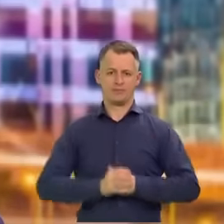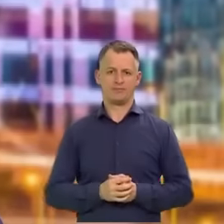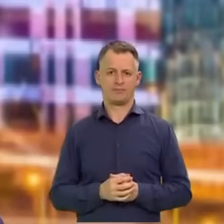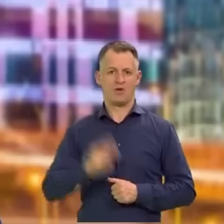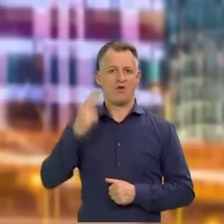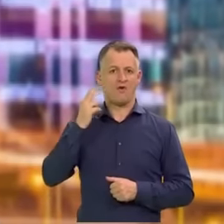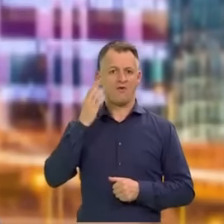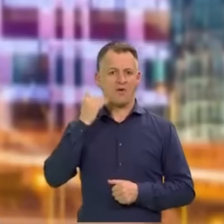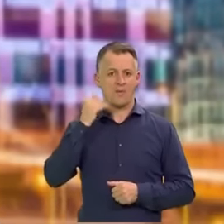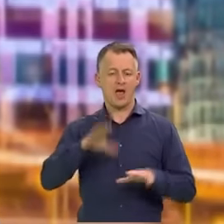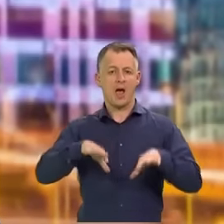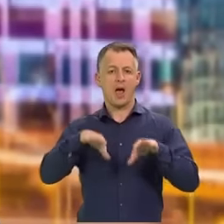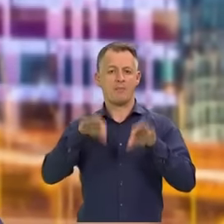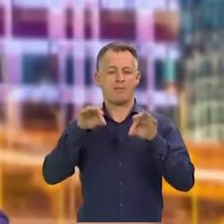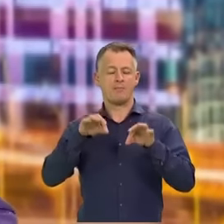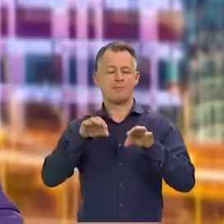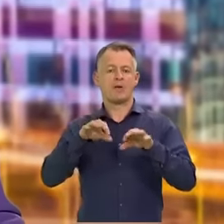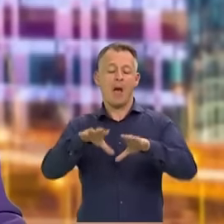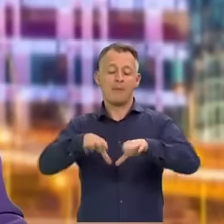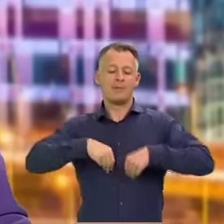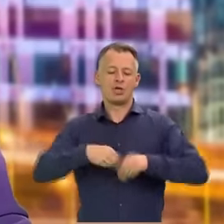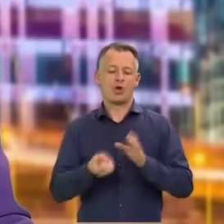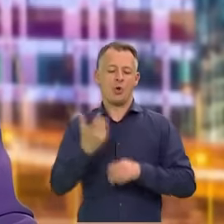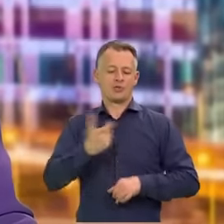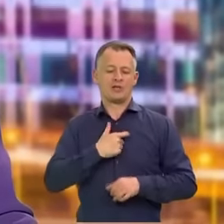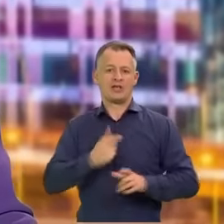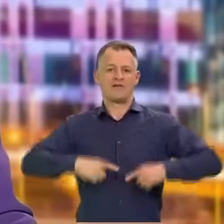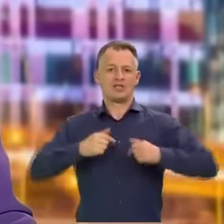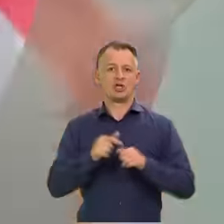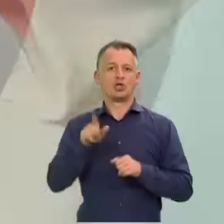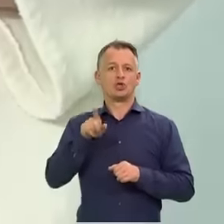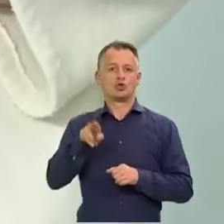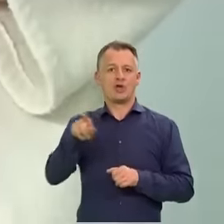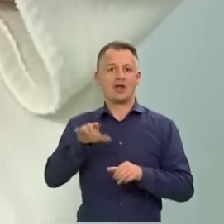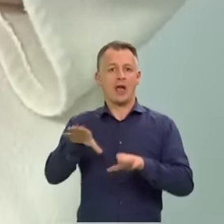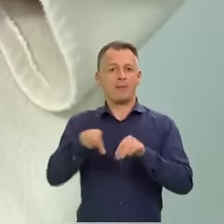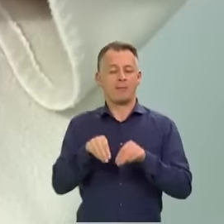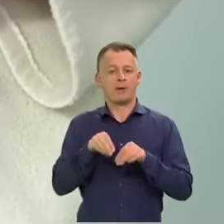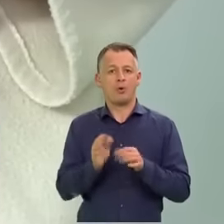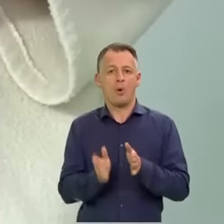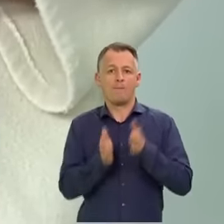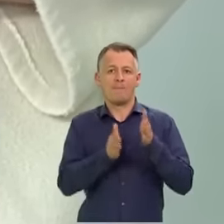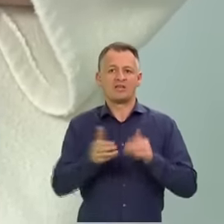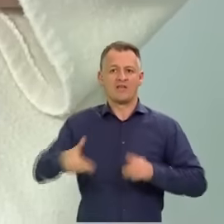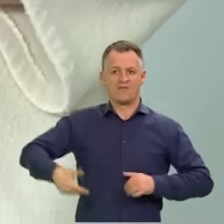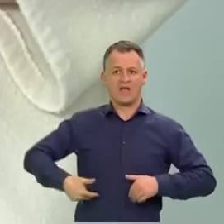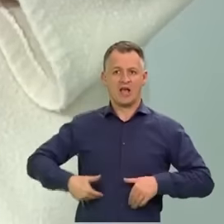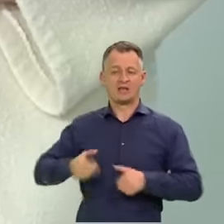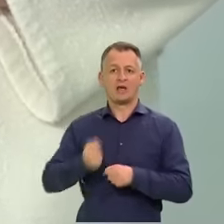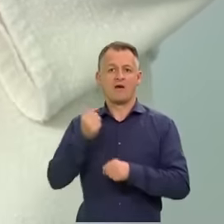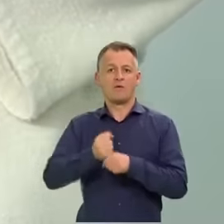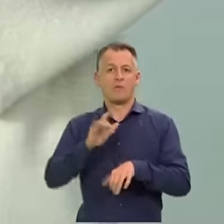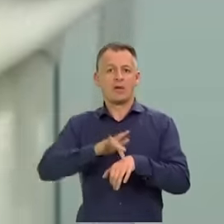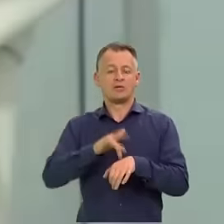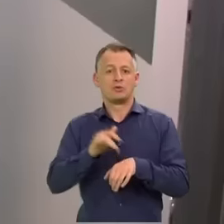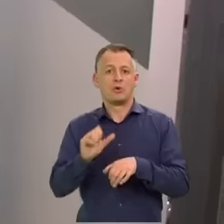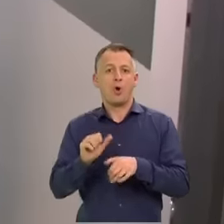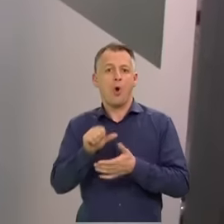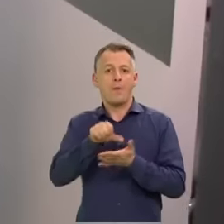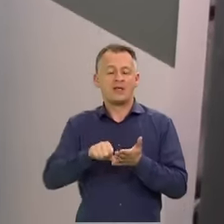O femeie a primit o nouă șansă la viață. Sora ei a donat o parte din ficat. Medicii de la Iași au făcut astfel o operație în premieră.